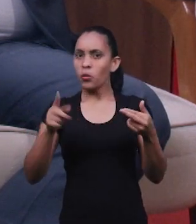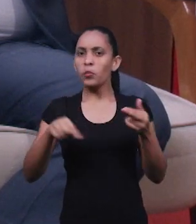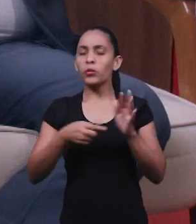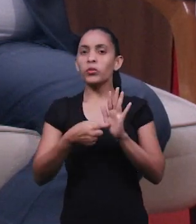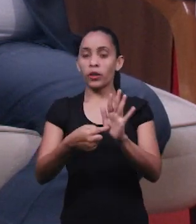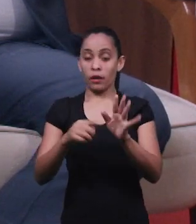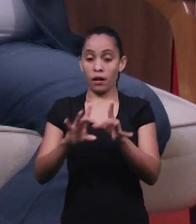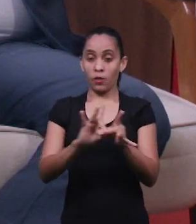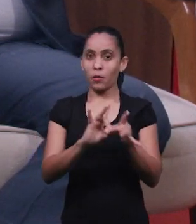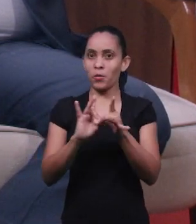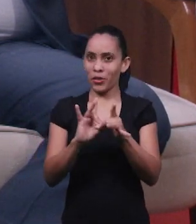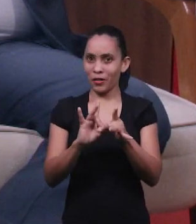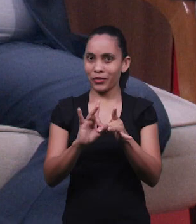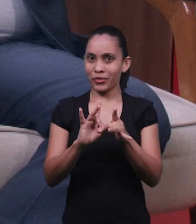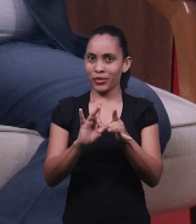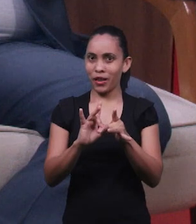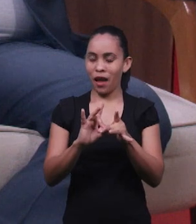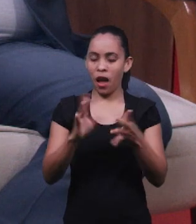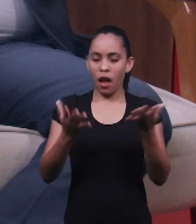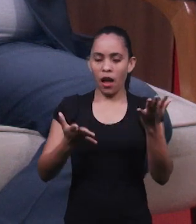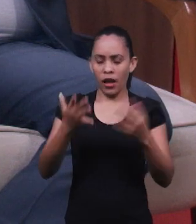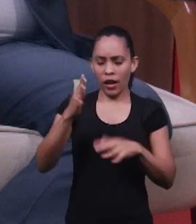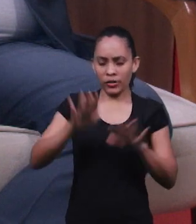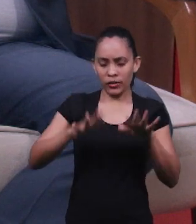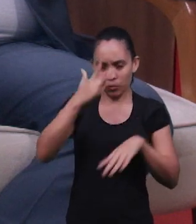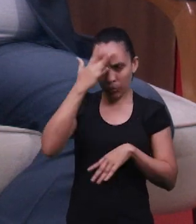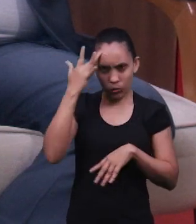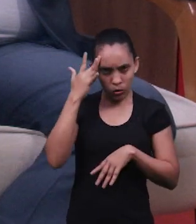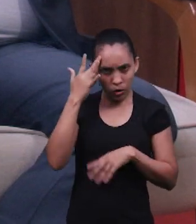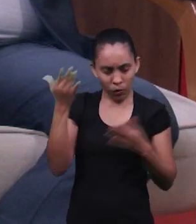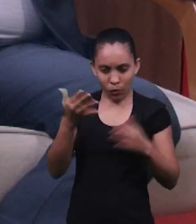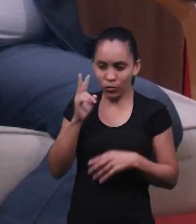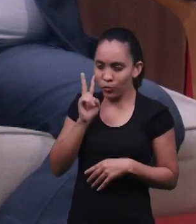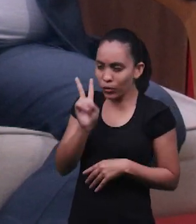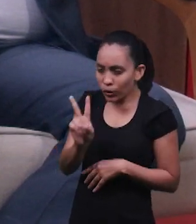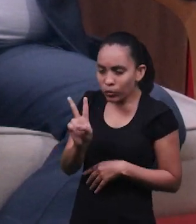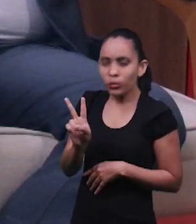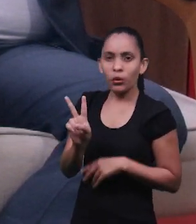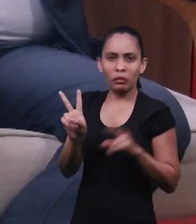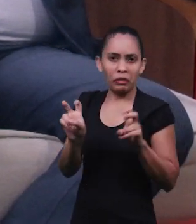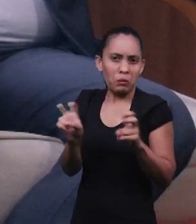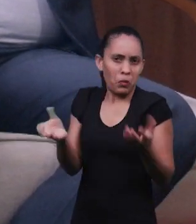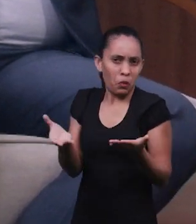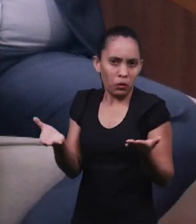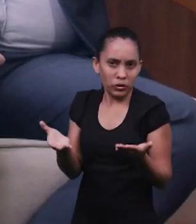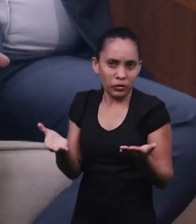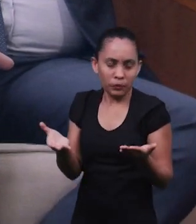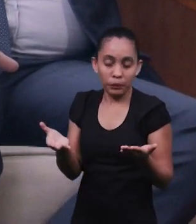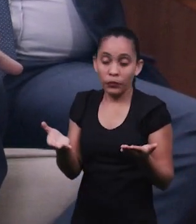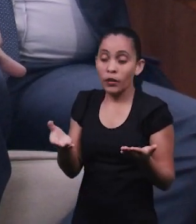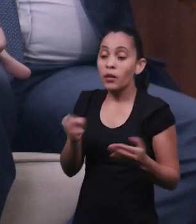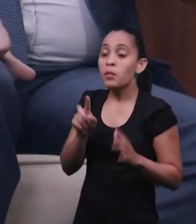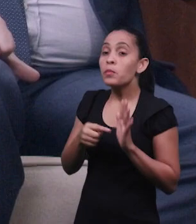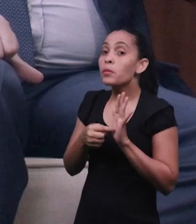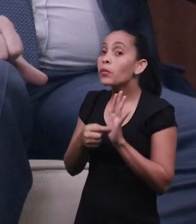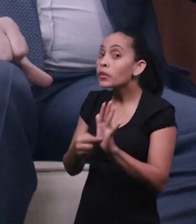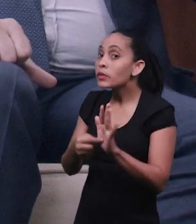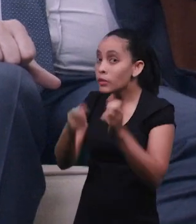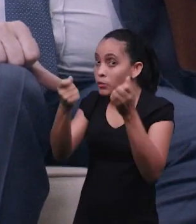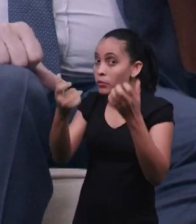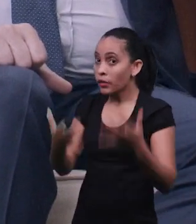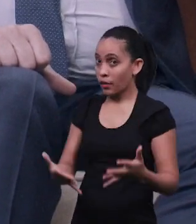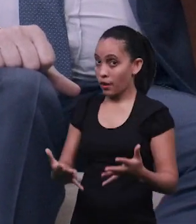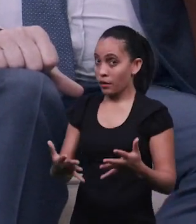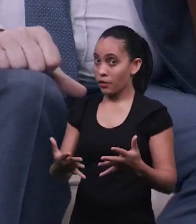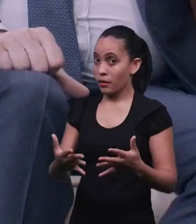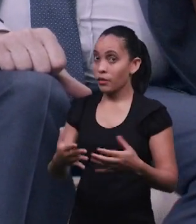Pourquoi? Peut-être quelqu'un entend pour la première fois, parce que ce qui relie la liaison du corps